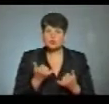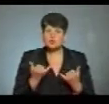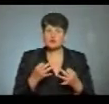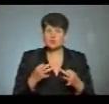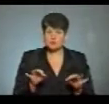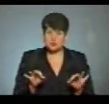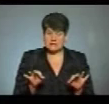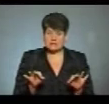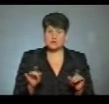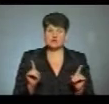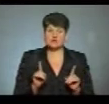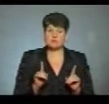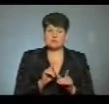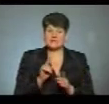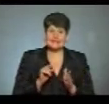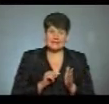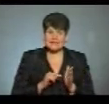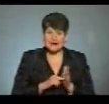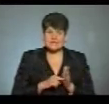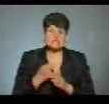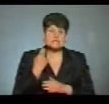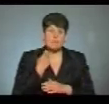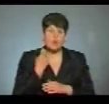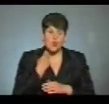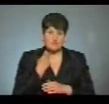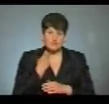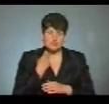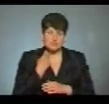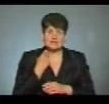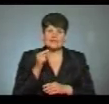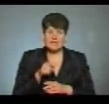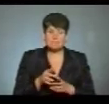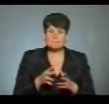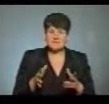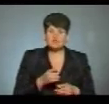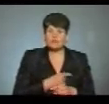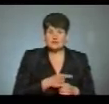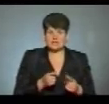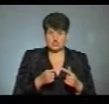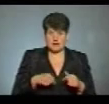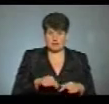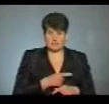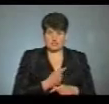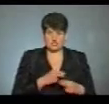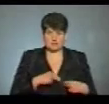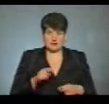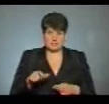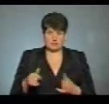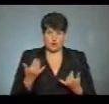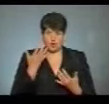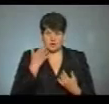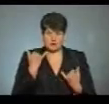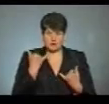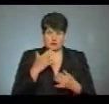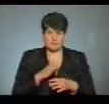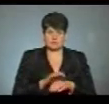допустити питання десь заборгованості, тим більше в медичній галузі, медичних працівників, коли на сьогодні епідемія. Ми